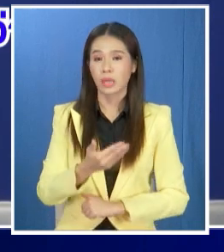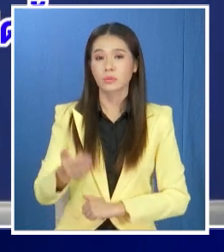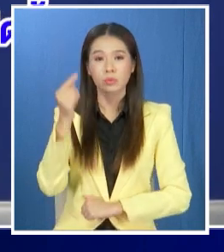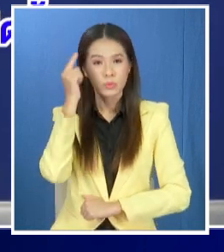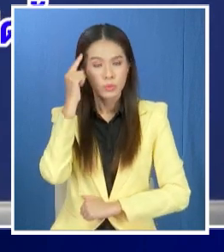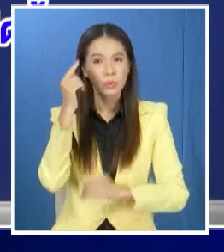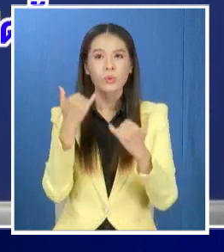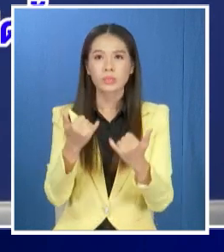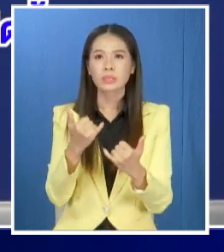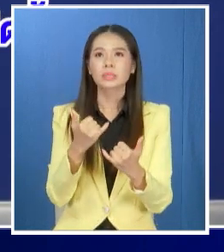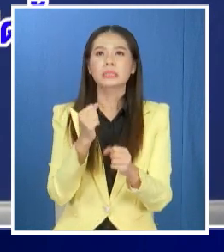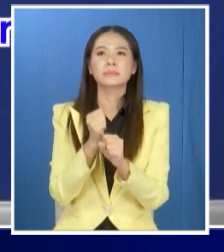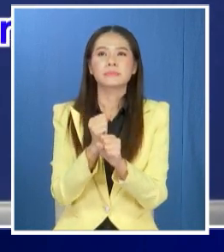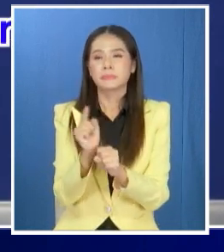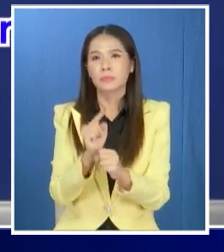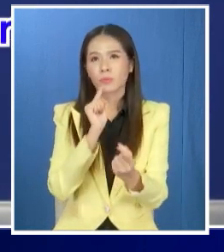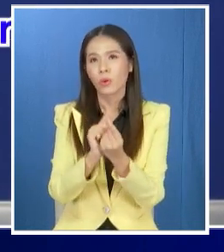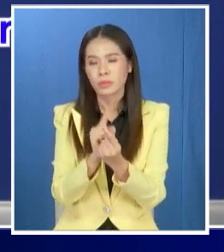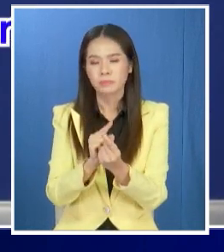วันนี้เลย